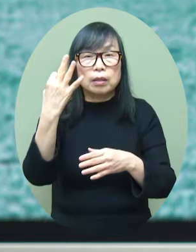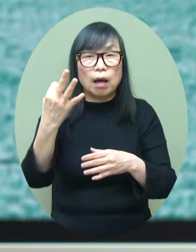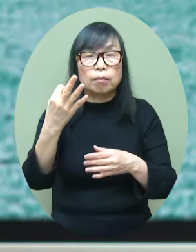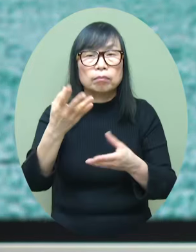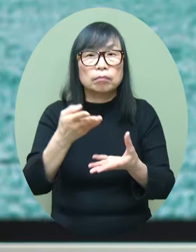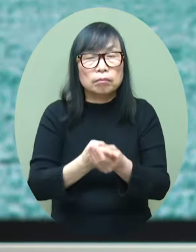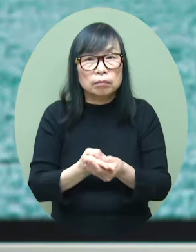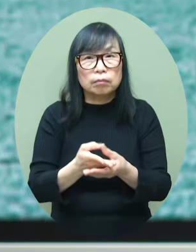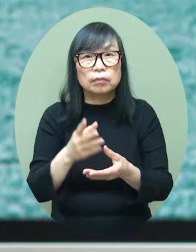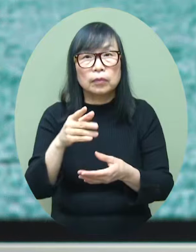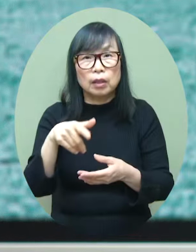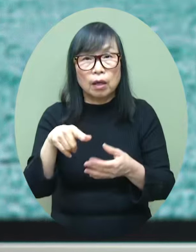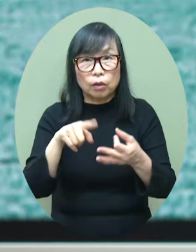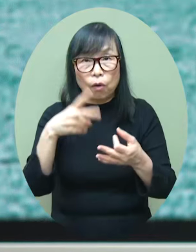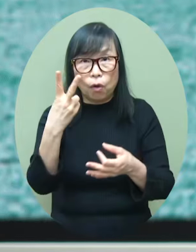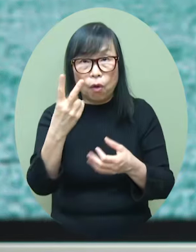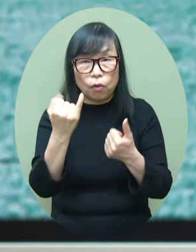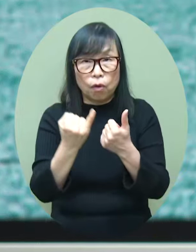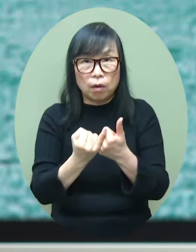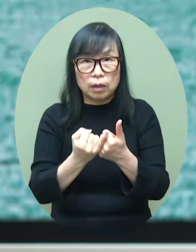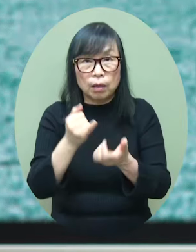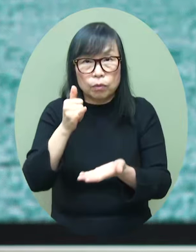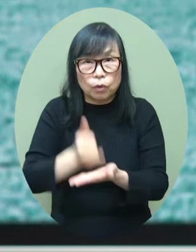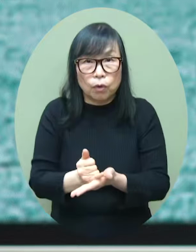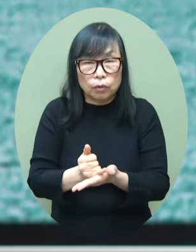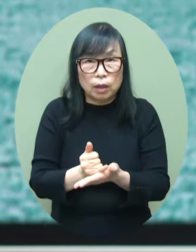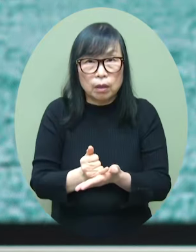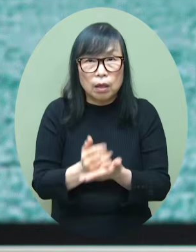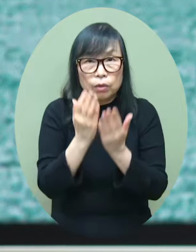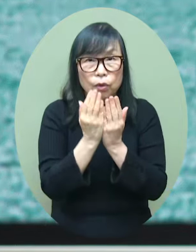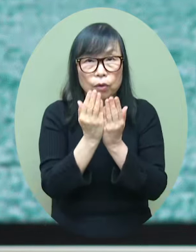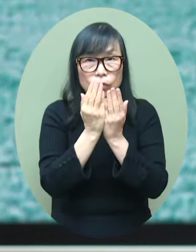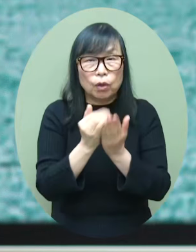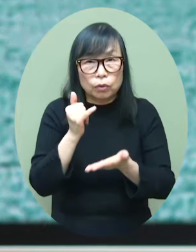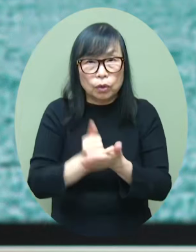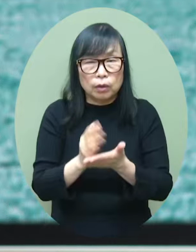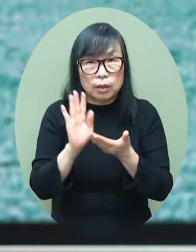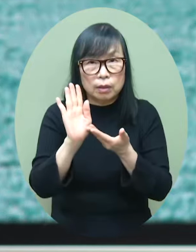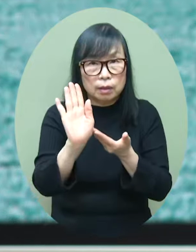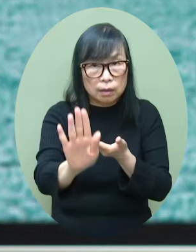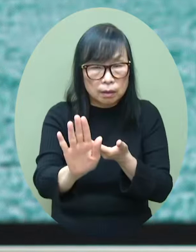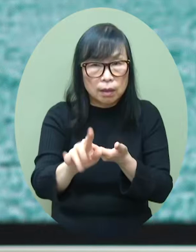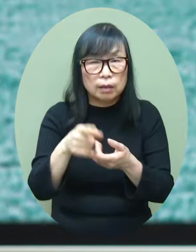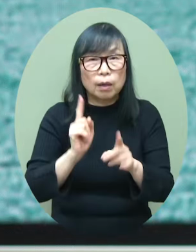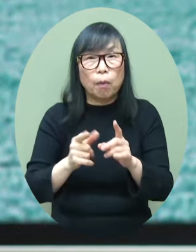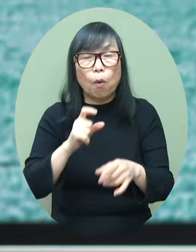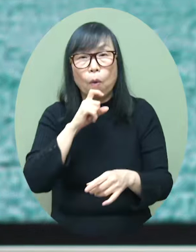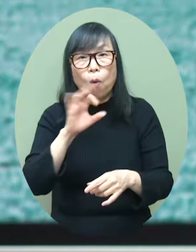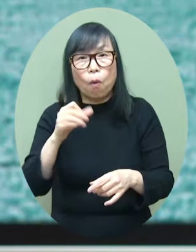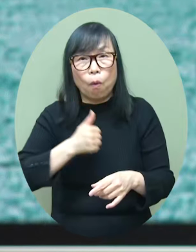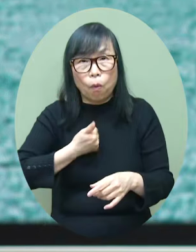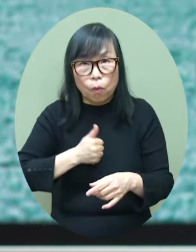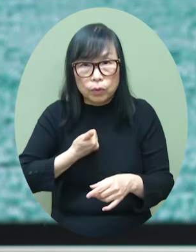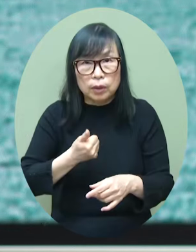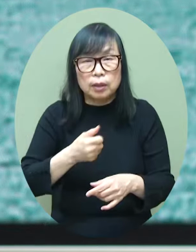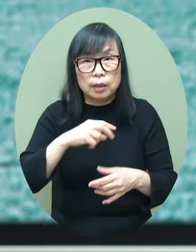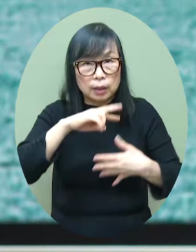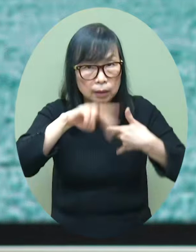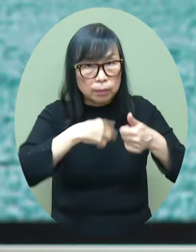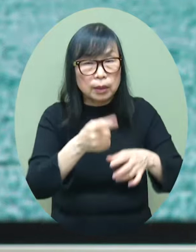就有冇話嗰兩個學生係咪都坐近，即係上堂嘅時候坐比較前咧？同埋有冇老師係即係咁樣要檢疫